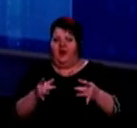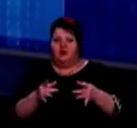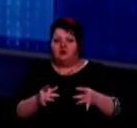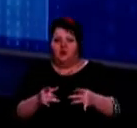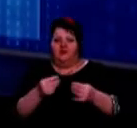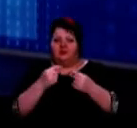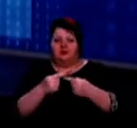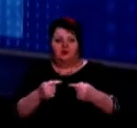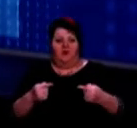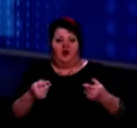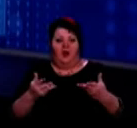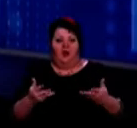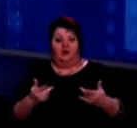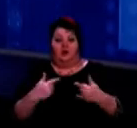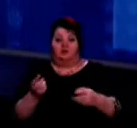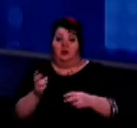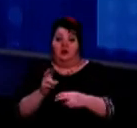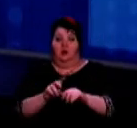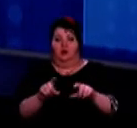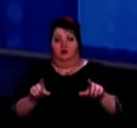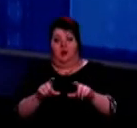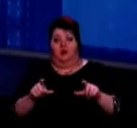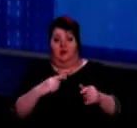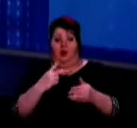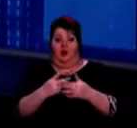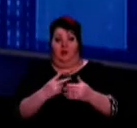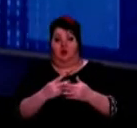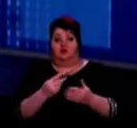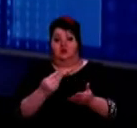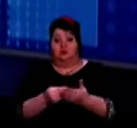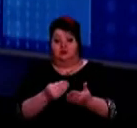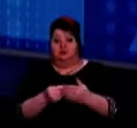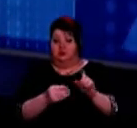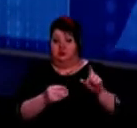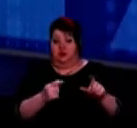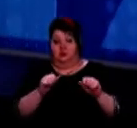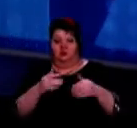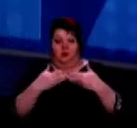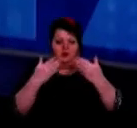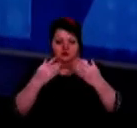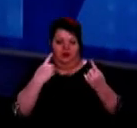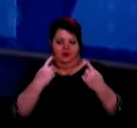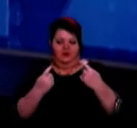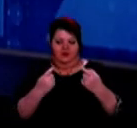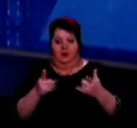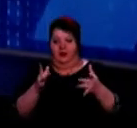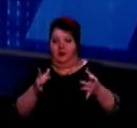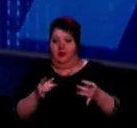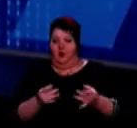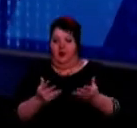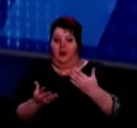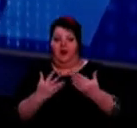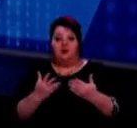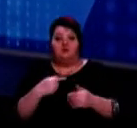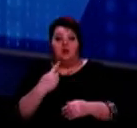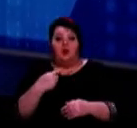що якщо ми, наприклад, заходимо в магазин, ми бачимо цінник і на ціннику можемо прочитати інформацію або ж на упаковці. А якщо